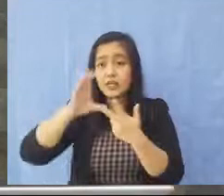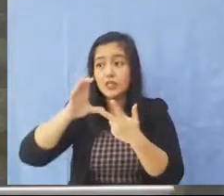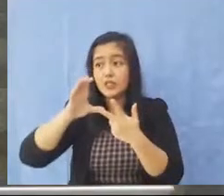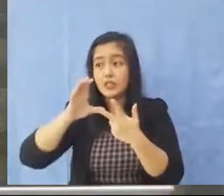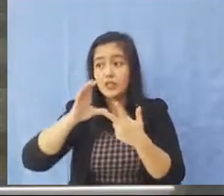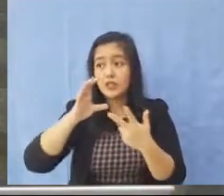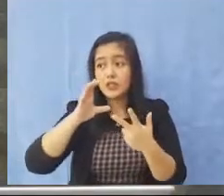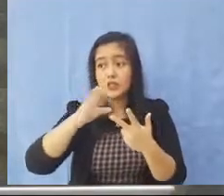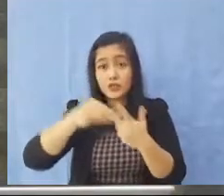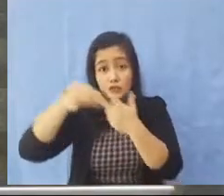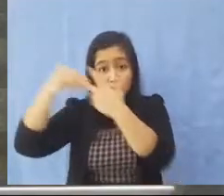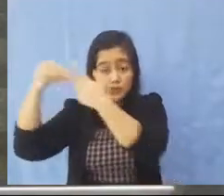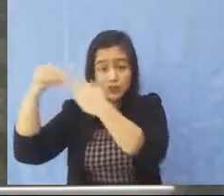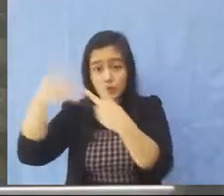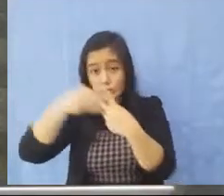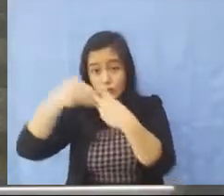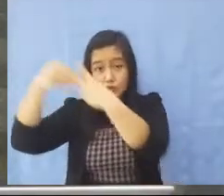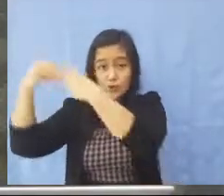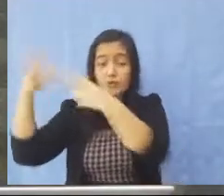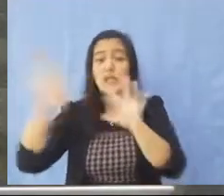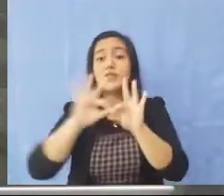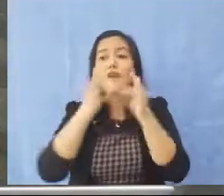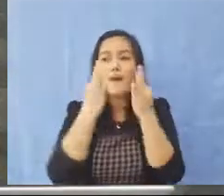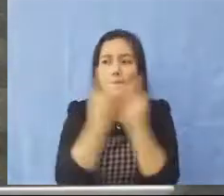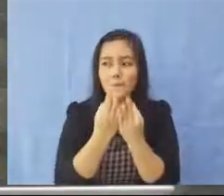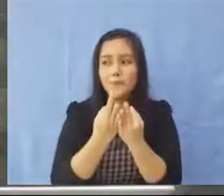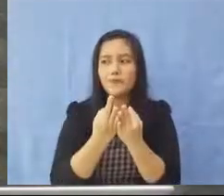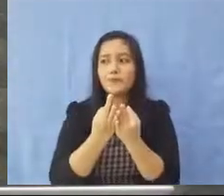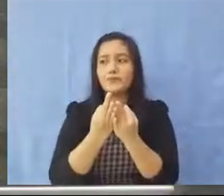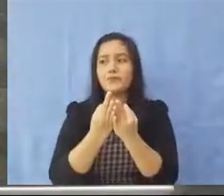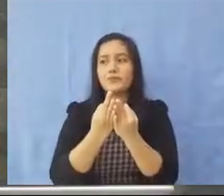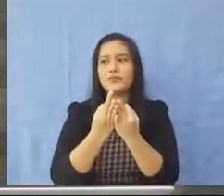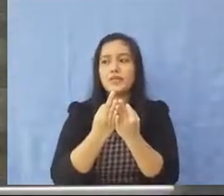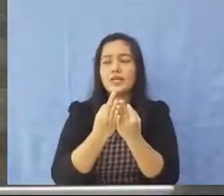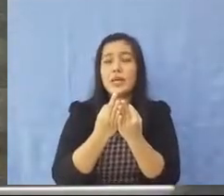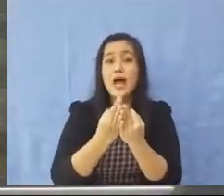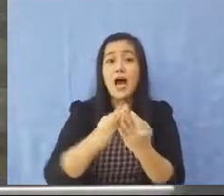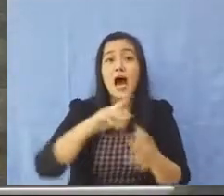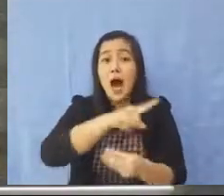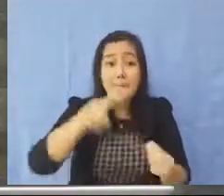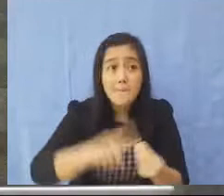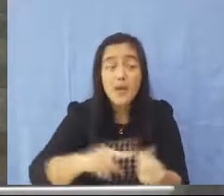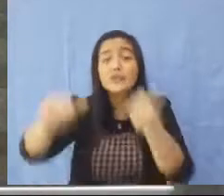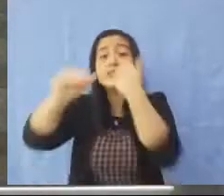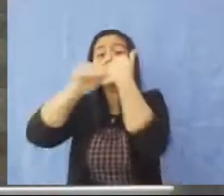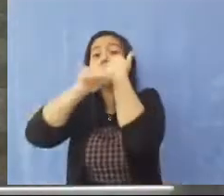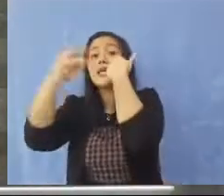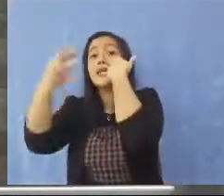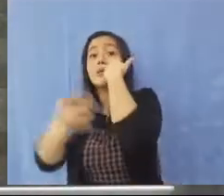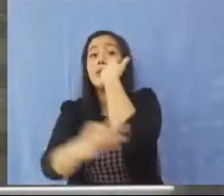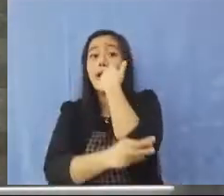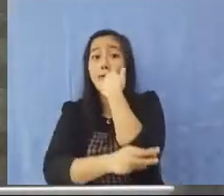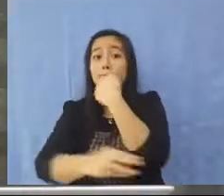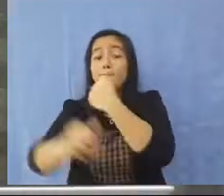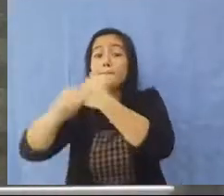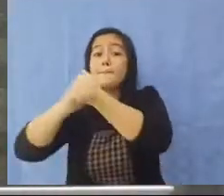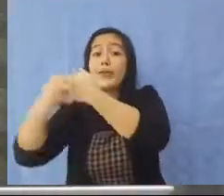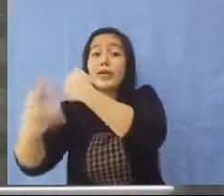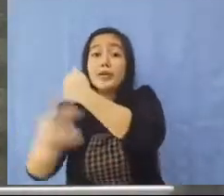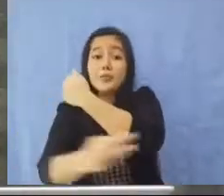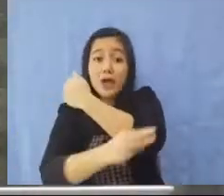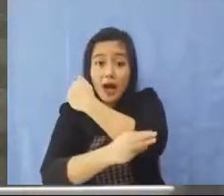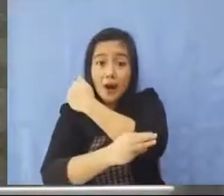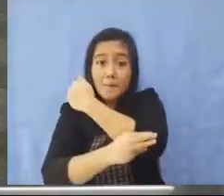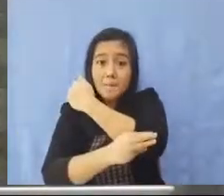patungkol sa karera ng buhay nila Abraham, ni Isaac, history of the chosen family, the family